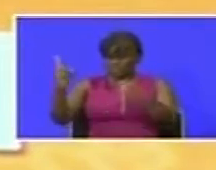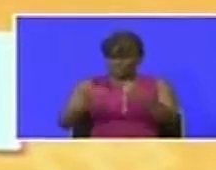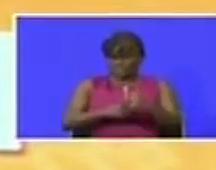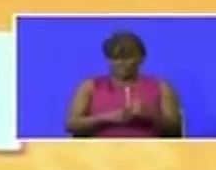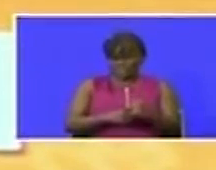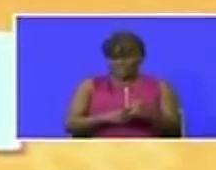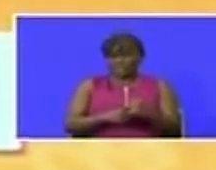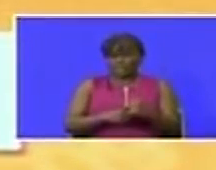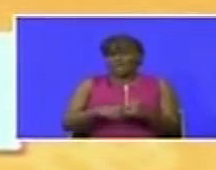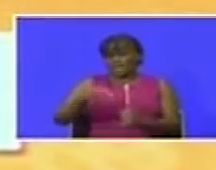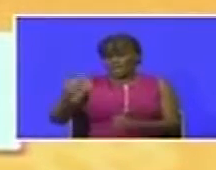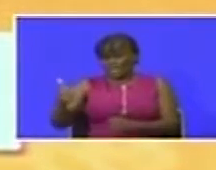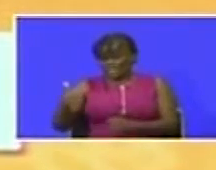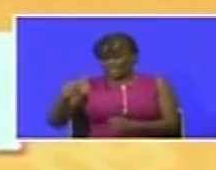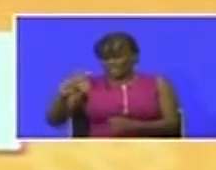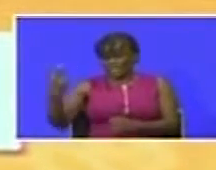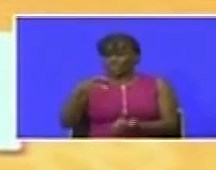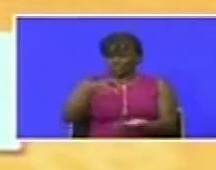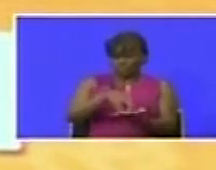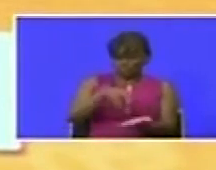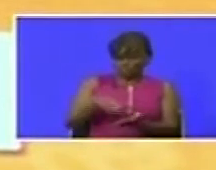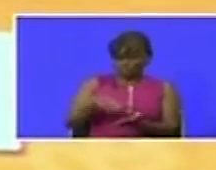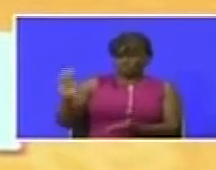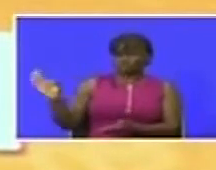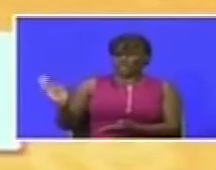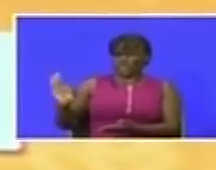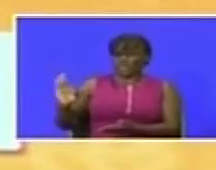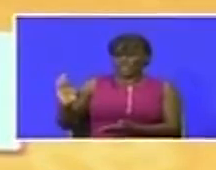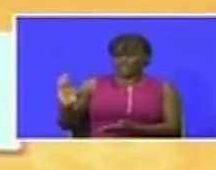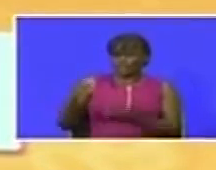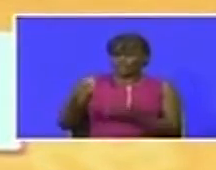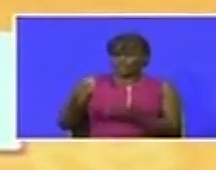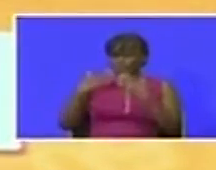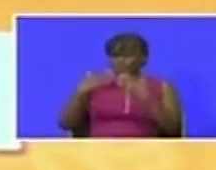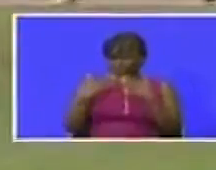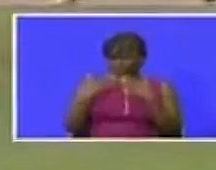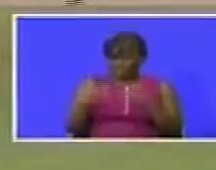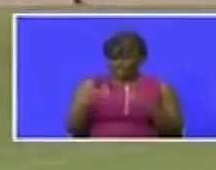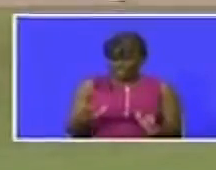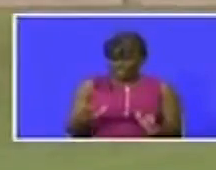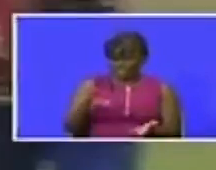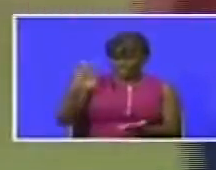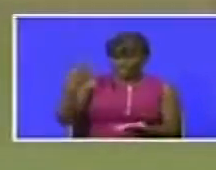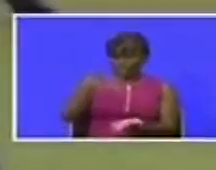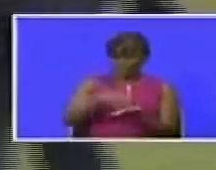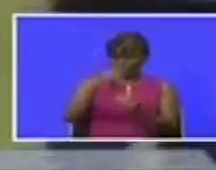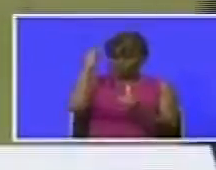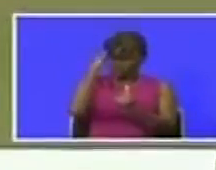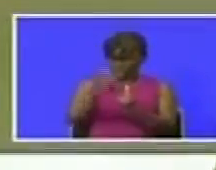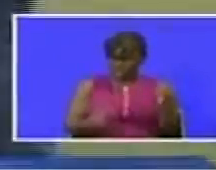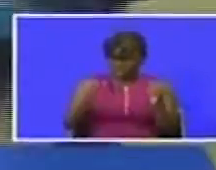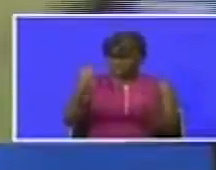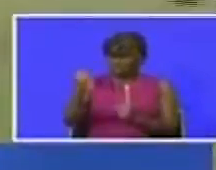29.26. Peter Emase alichukua nafasi ya pili naye Frederick Moranga akamaliza watatu. Katika fainali ya mita 5,000